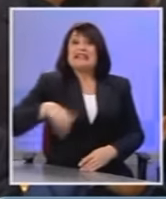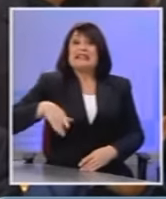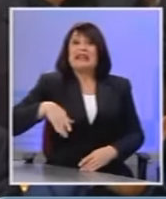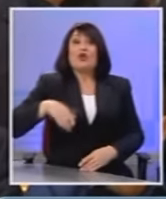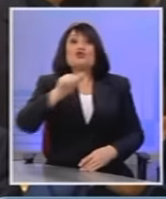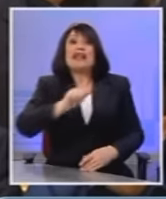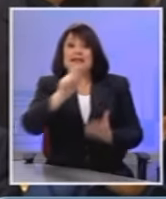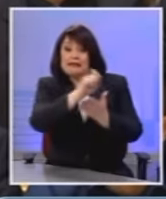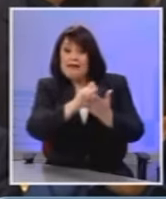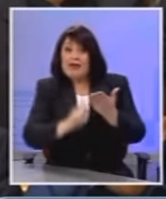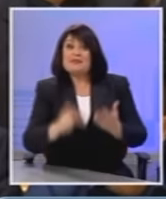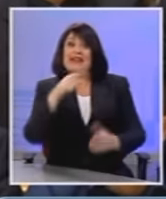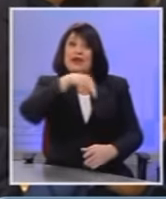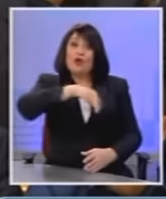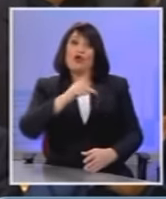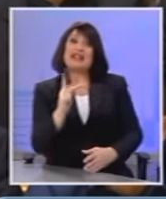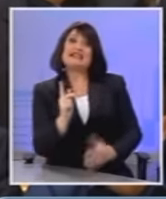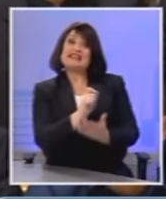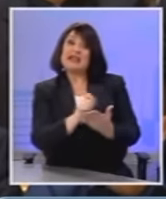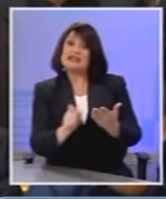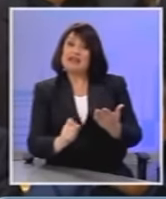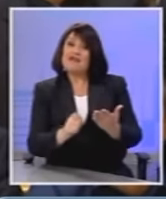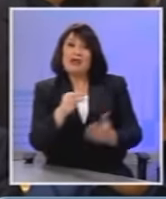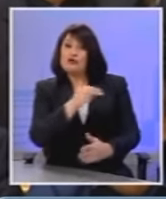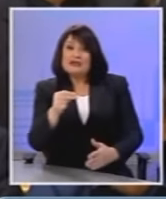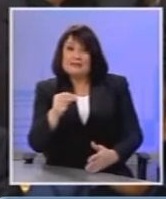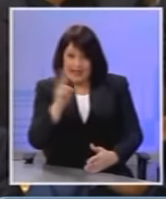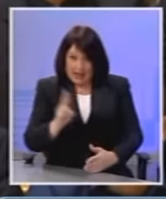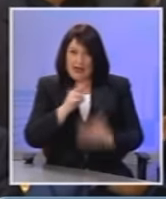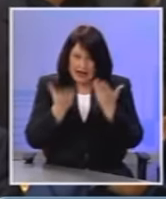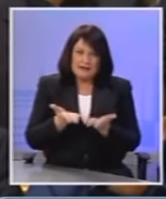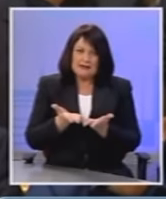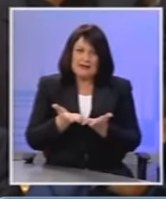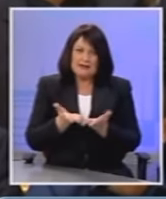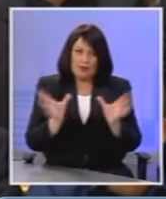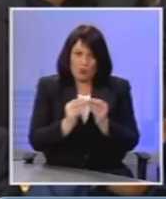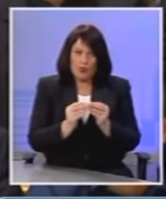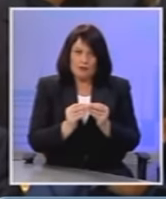Ασκητική, και αυτά σίγουρα εμπίπτουν στο ρατσιστικό νόμο.